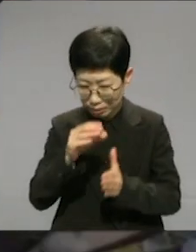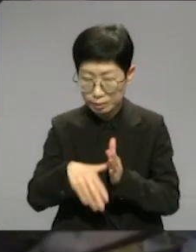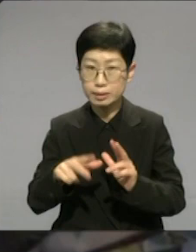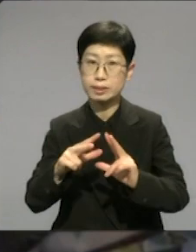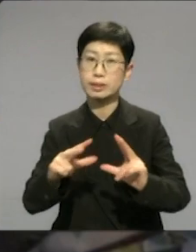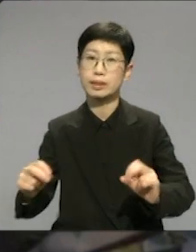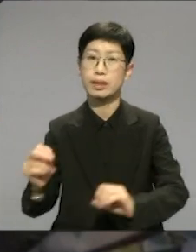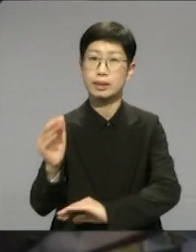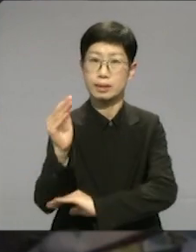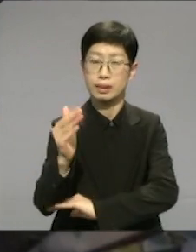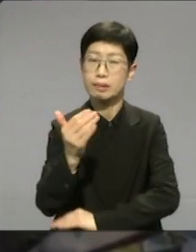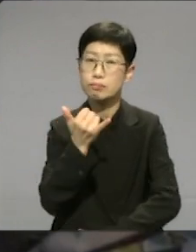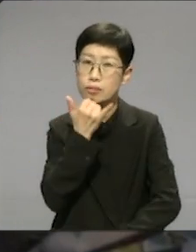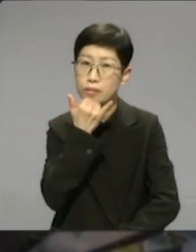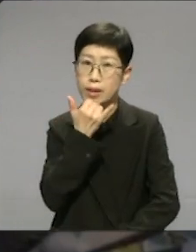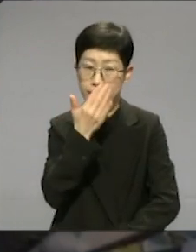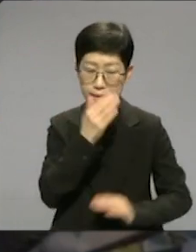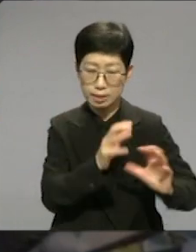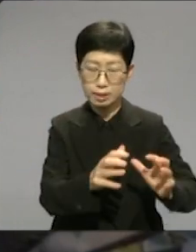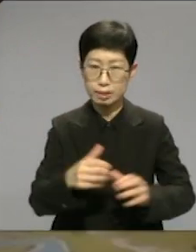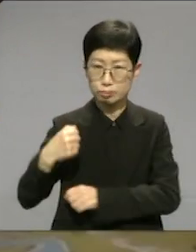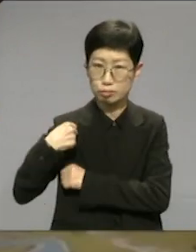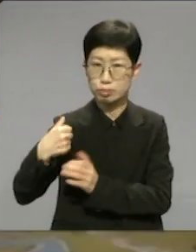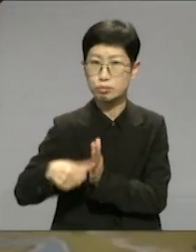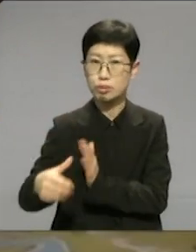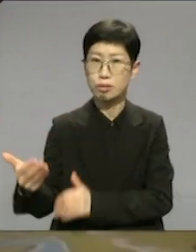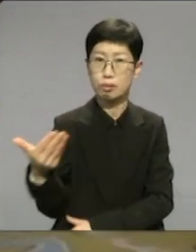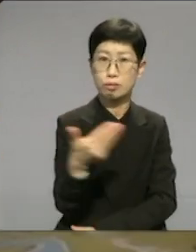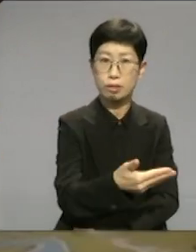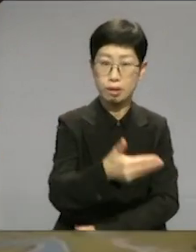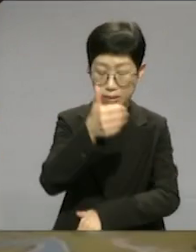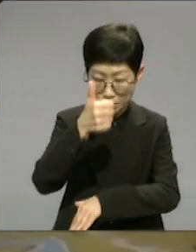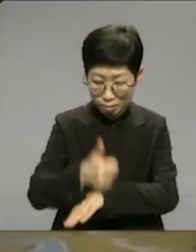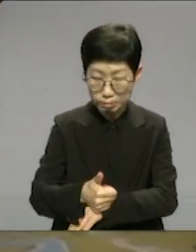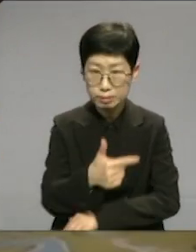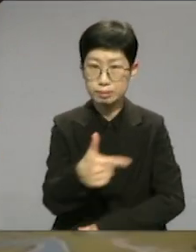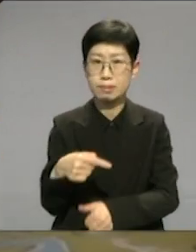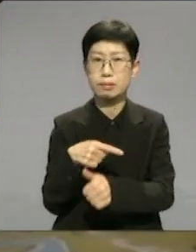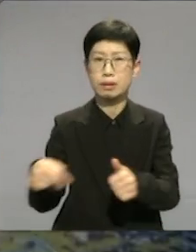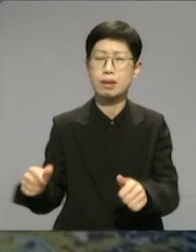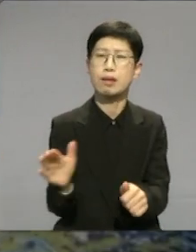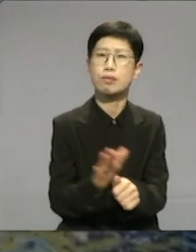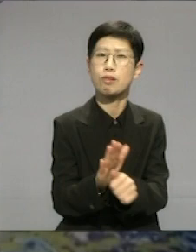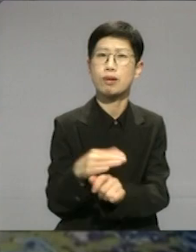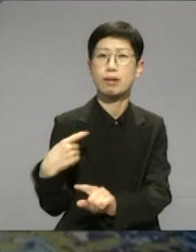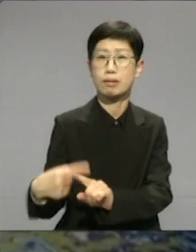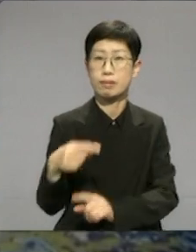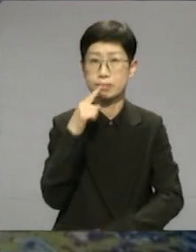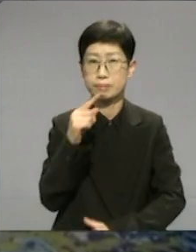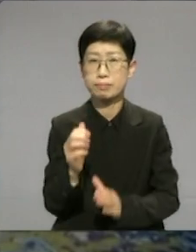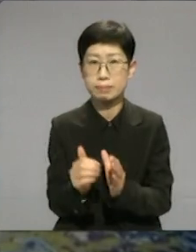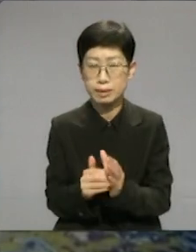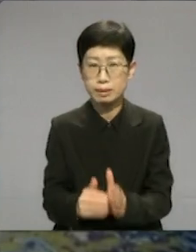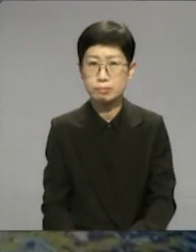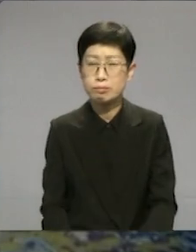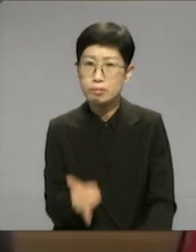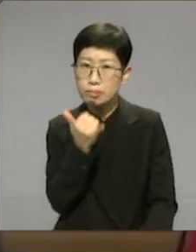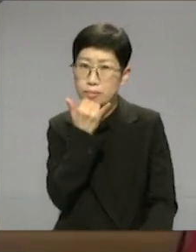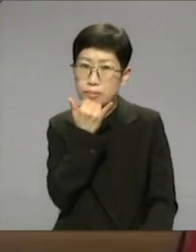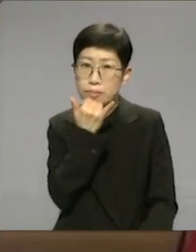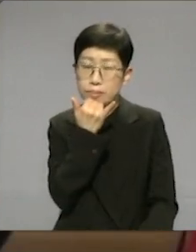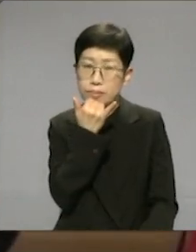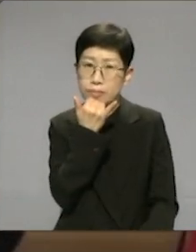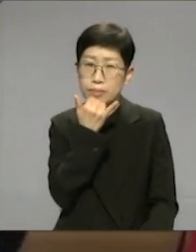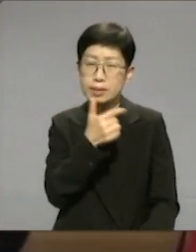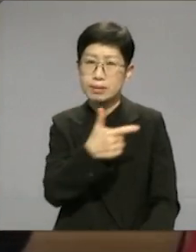니카라과는 독일이 이스라엘에 군사장비를 보내 대량 학살을 도왔다고 지적했습니다. 독일이 제노사이드 협약, 즉